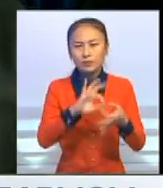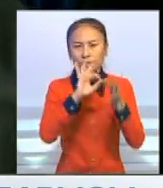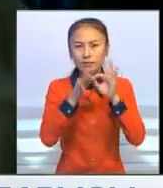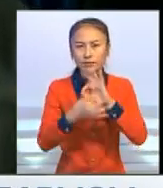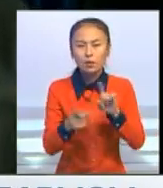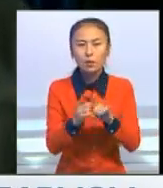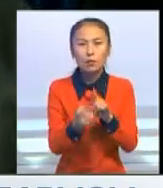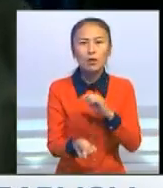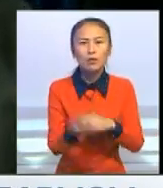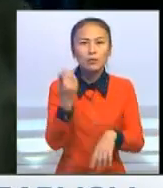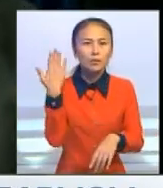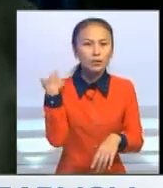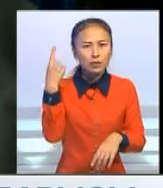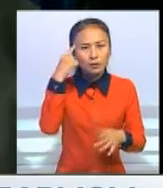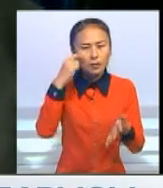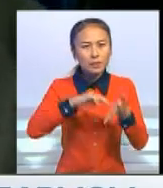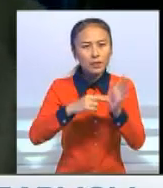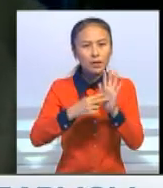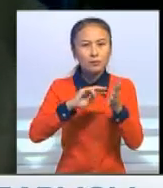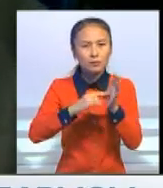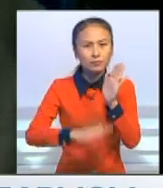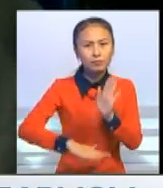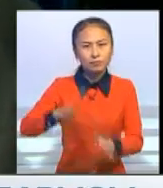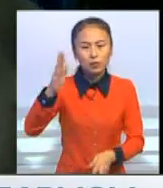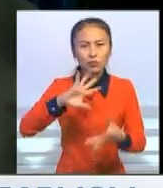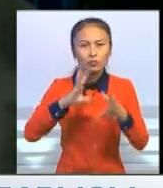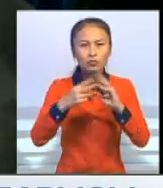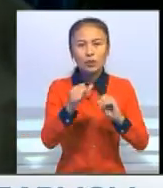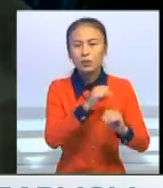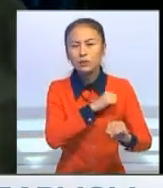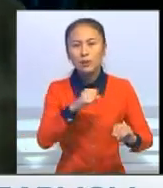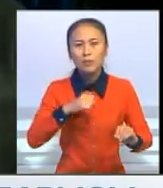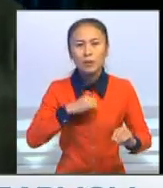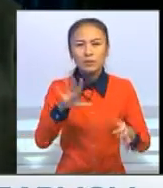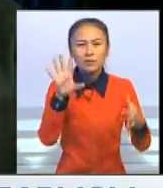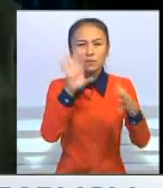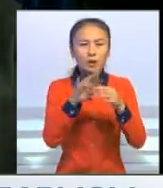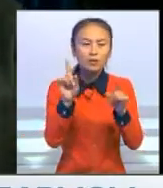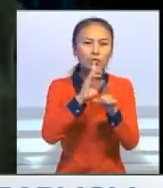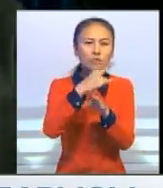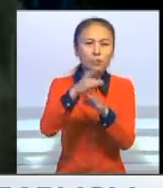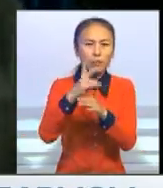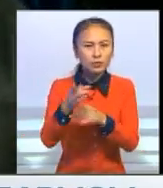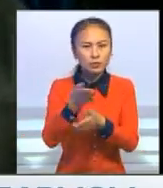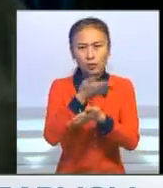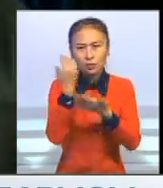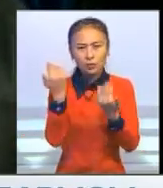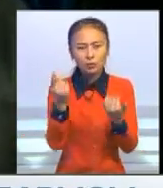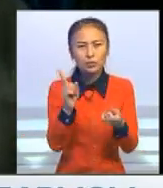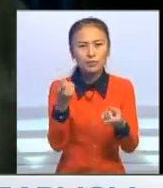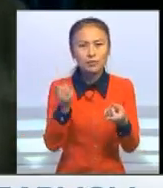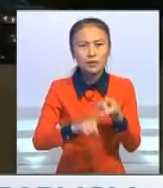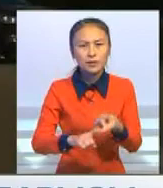бұл шабуылды ертеден ойластырған анықтап отырмыз. Бірақ оны ланкестікпен байланыстыратындай еш айғақ табылған